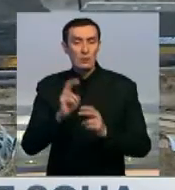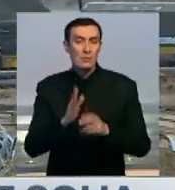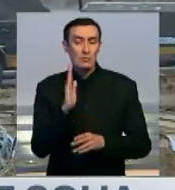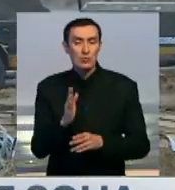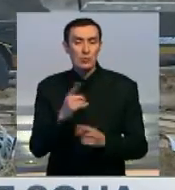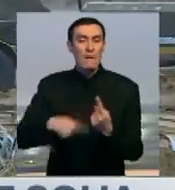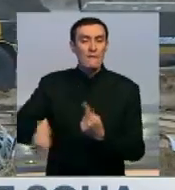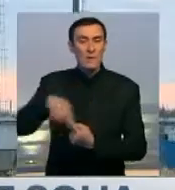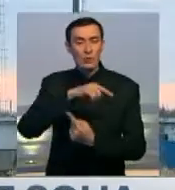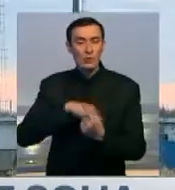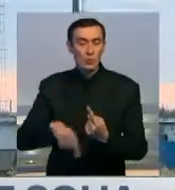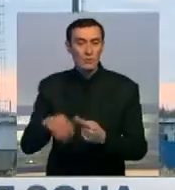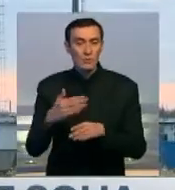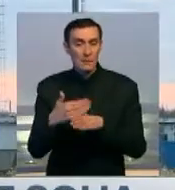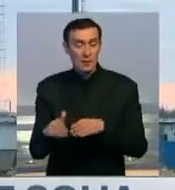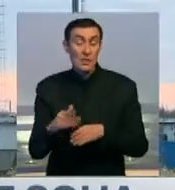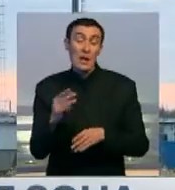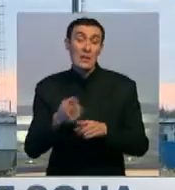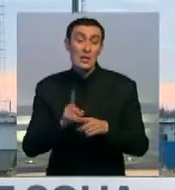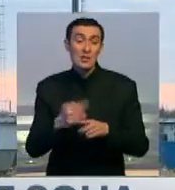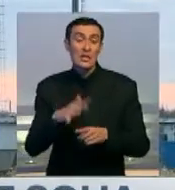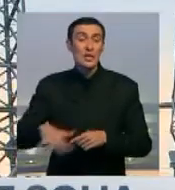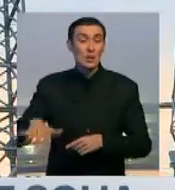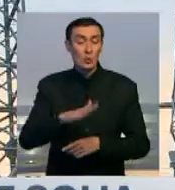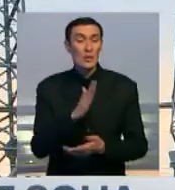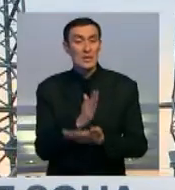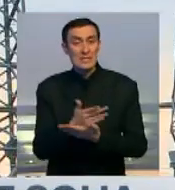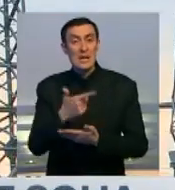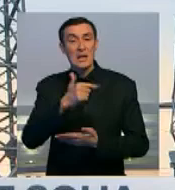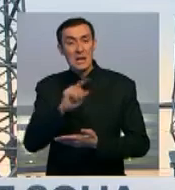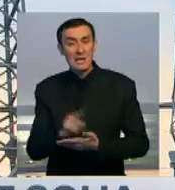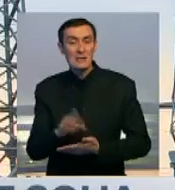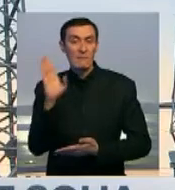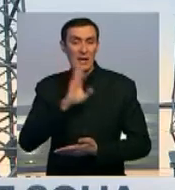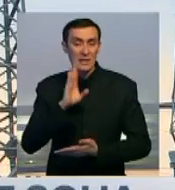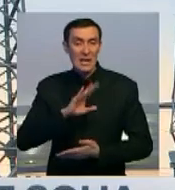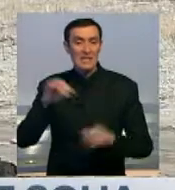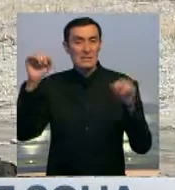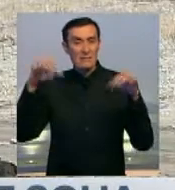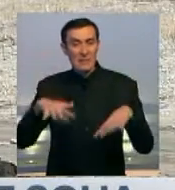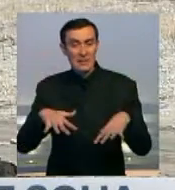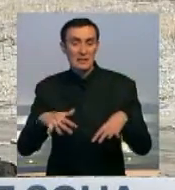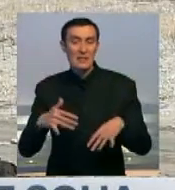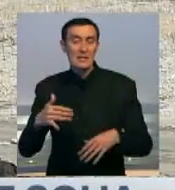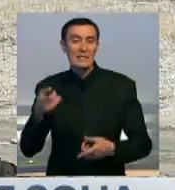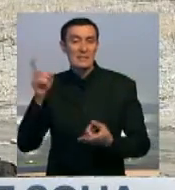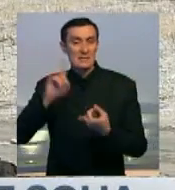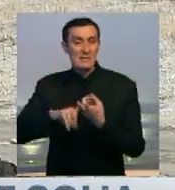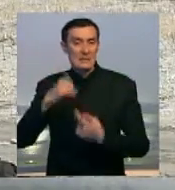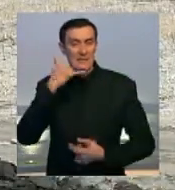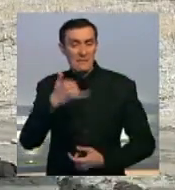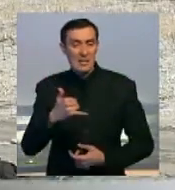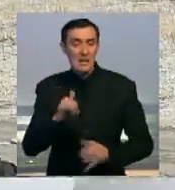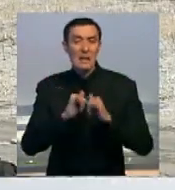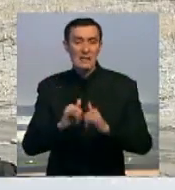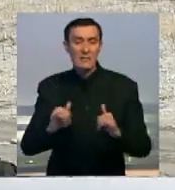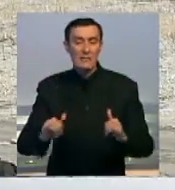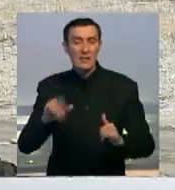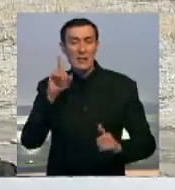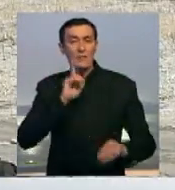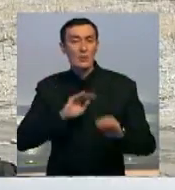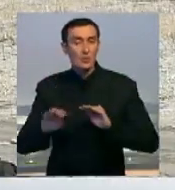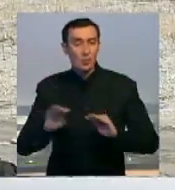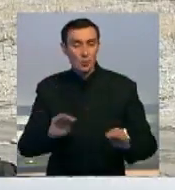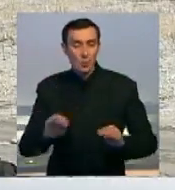обрастет ее первая часть. Сейчас на территории есть газ, вода, свет и связь. Развивать инженерную инфраструктуру в